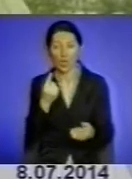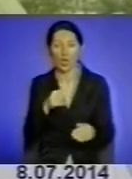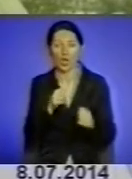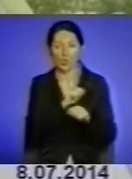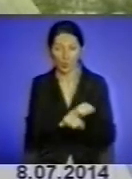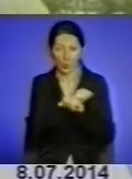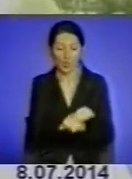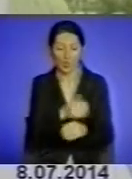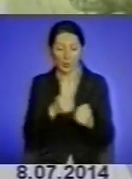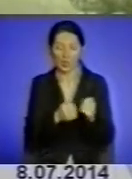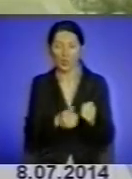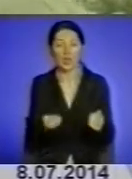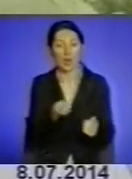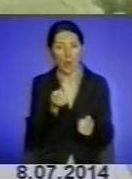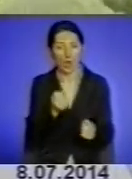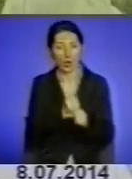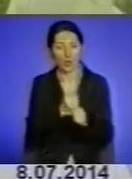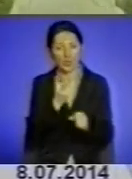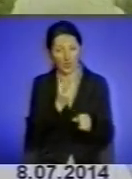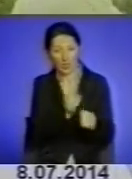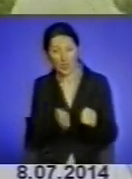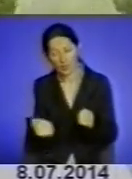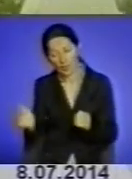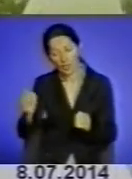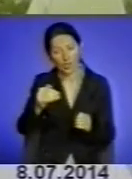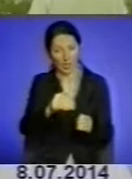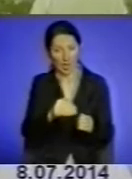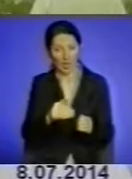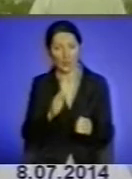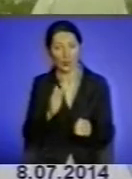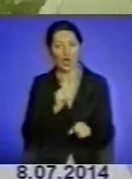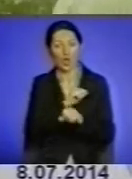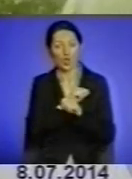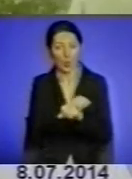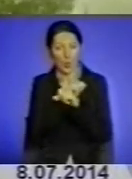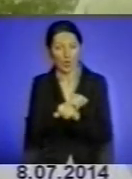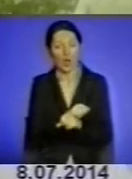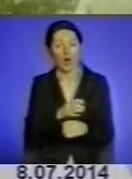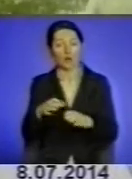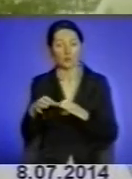окремо дві з'їзних кишені, буде окремо зупинка громадського транспорту на верху вулиці Карпенка, ближче